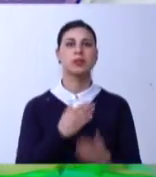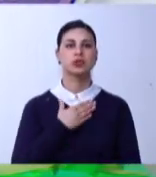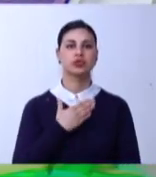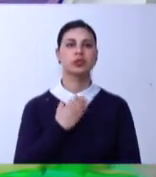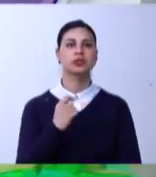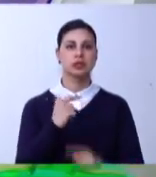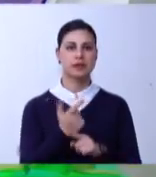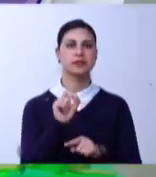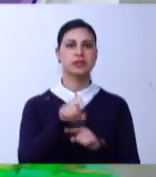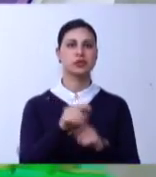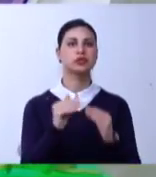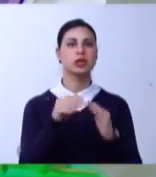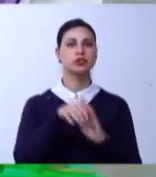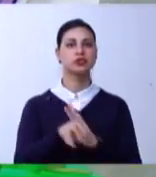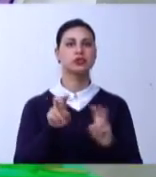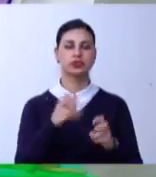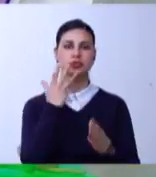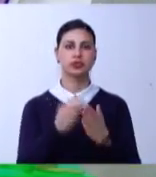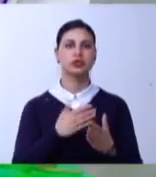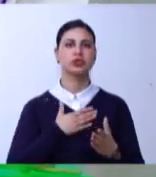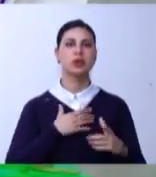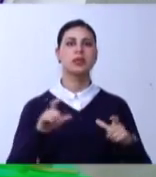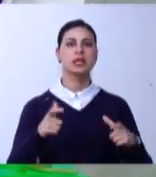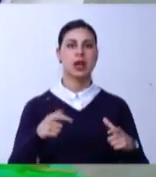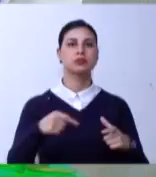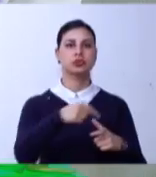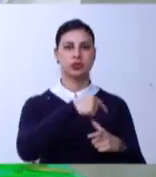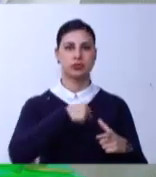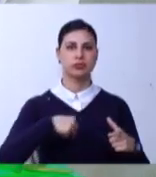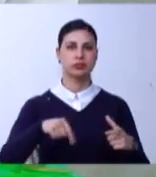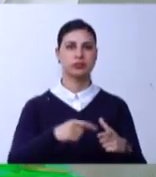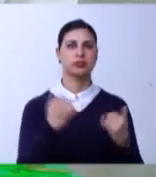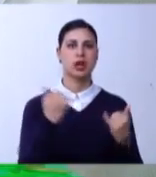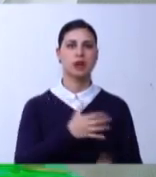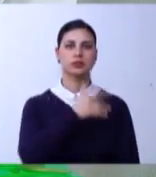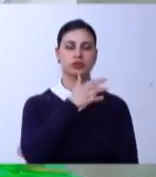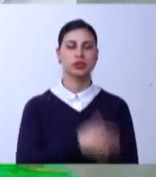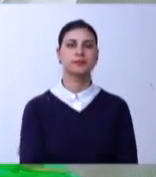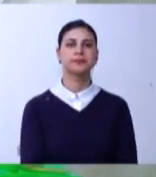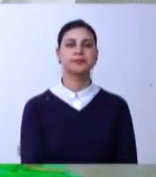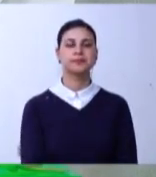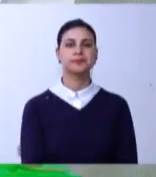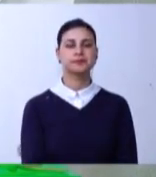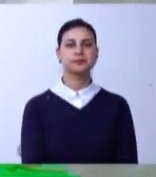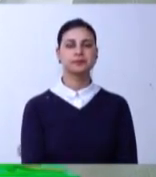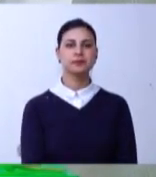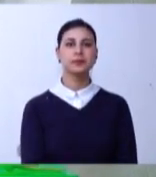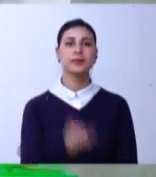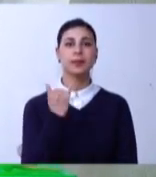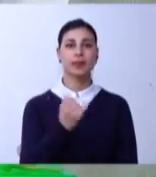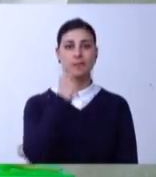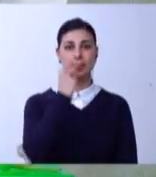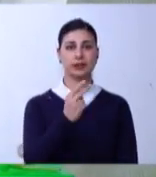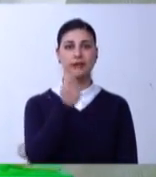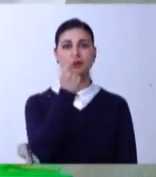მორიგ საშინაო დავალებას, ჩემი თეფში ასე გამოიყურება ამჯერად, თქვენ ხედავთ რომ